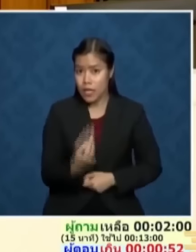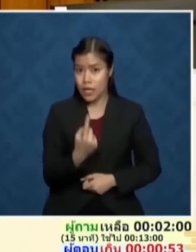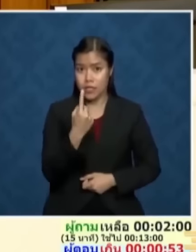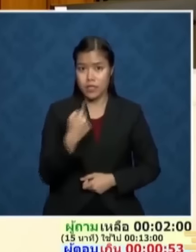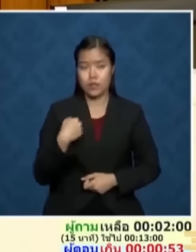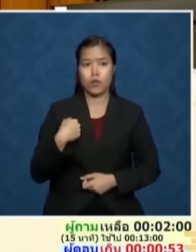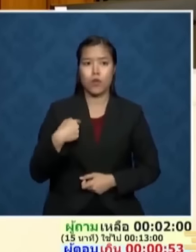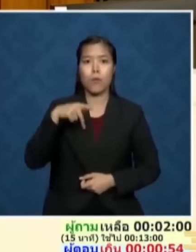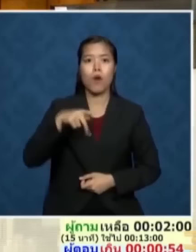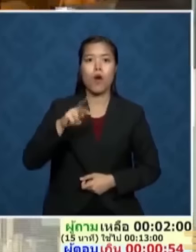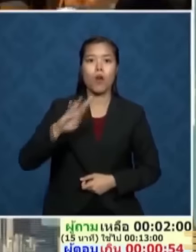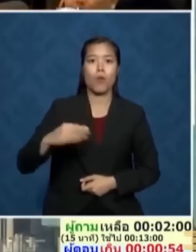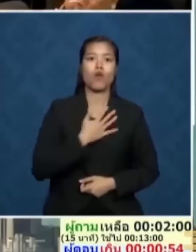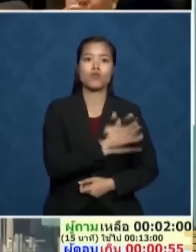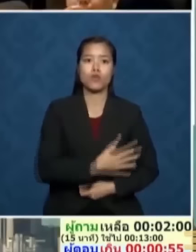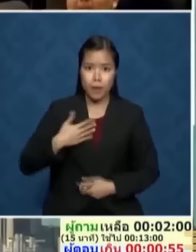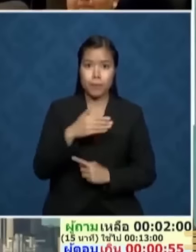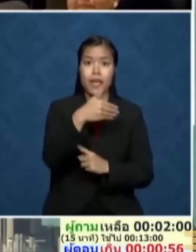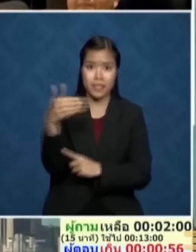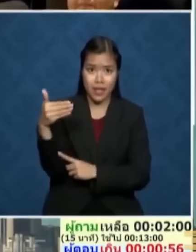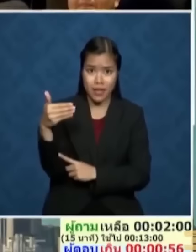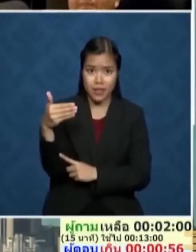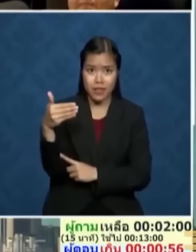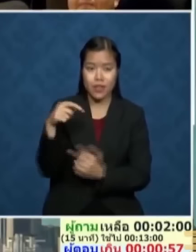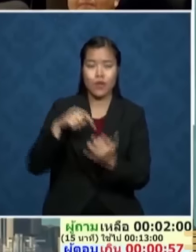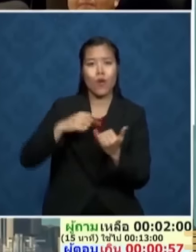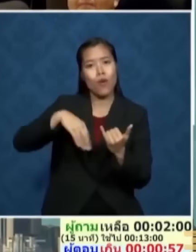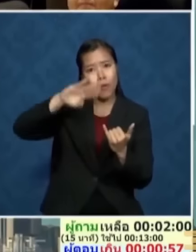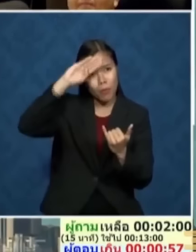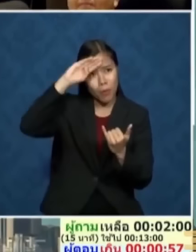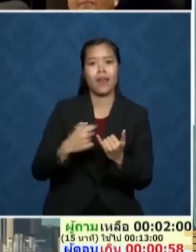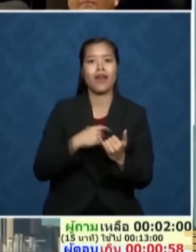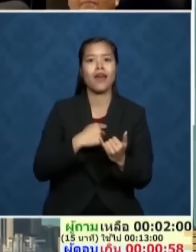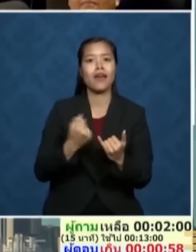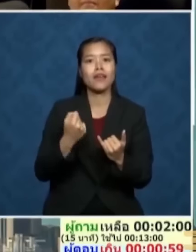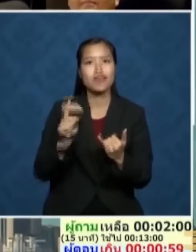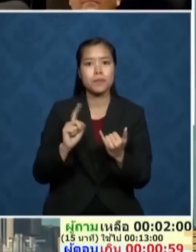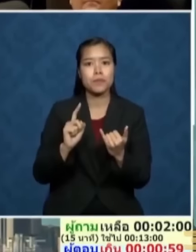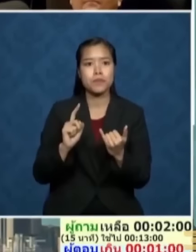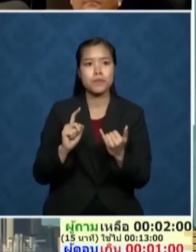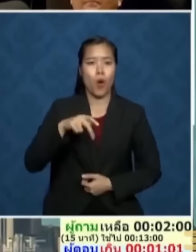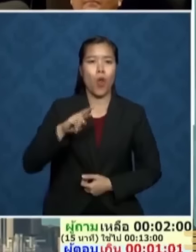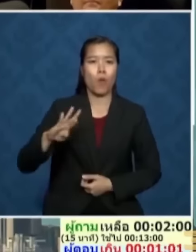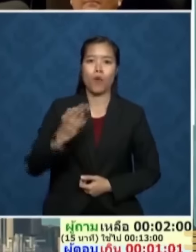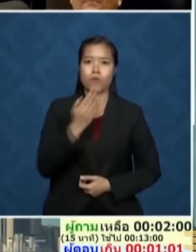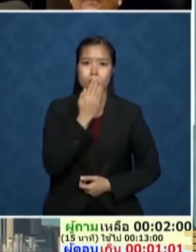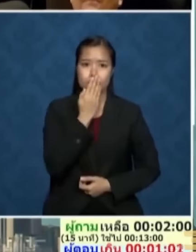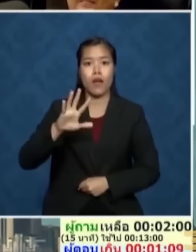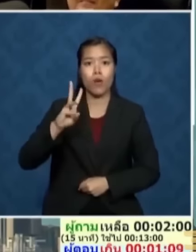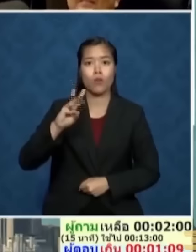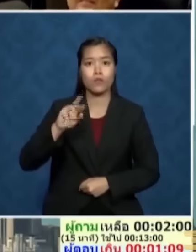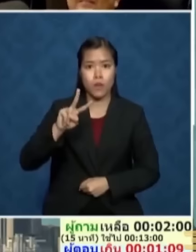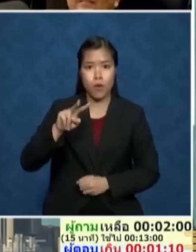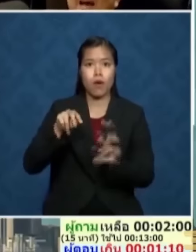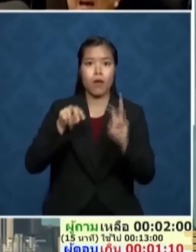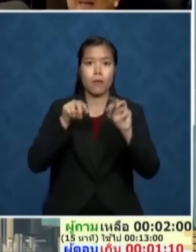าพแห่งชาติเนี่ยเรื่องอาการป่วยเนี่ยเขาพระราชบัญญัตินี้แข็งมากก็คือว่าจะต้องเป็นความลับผมผิดกฎหมายด้วยแต่